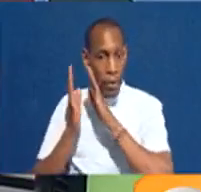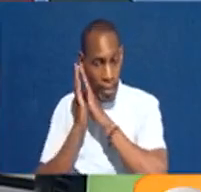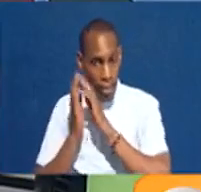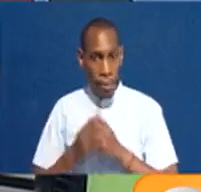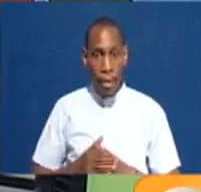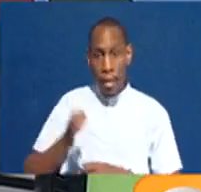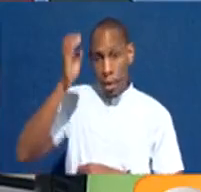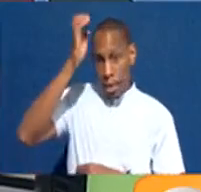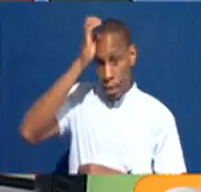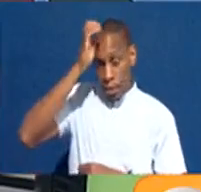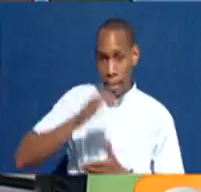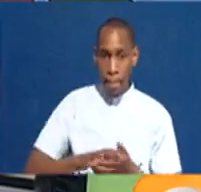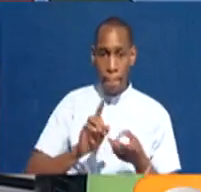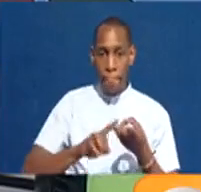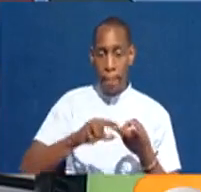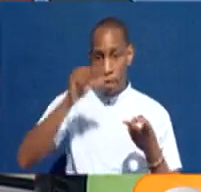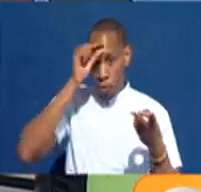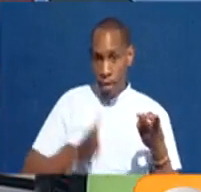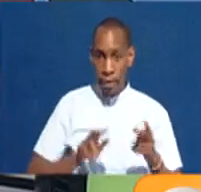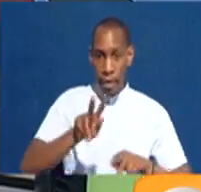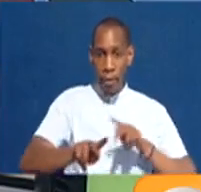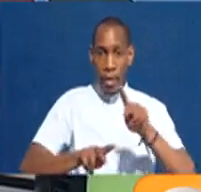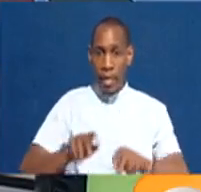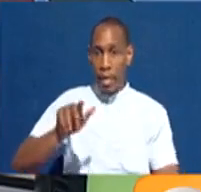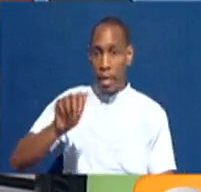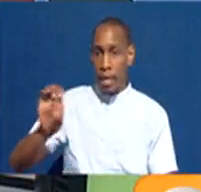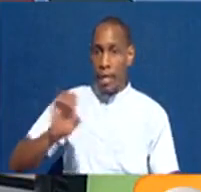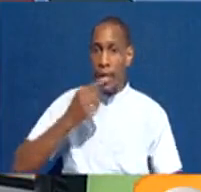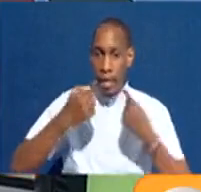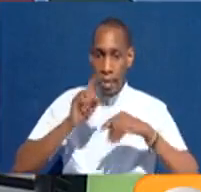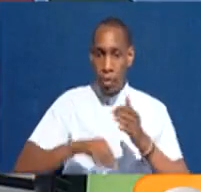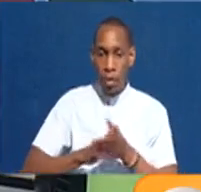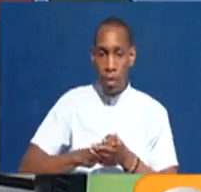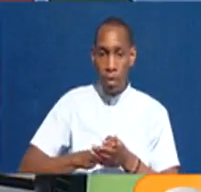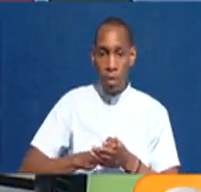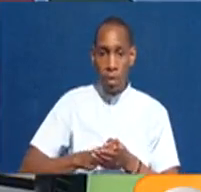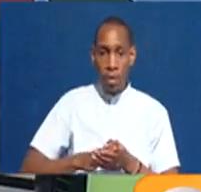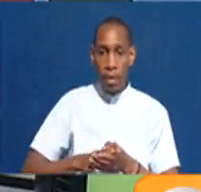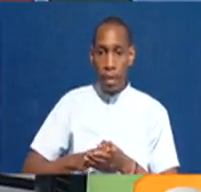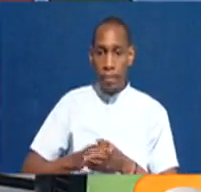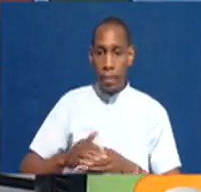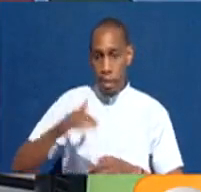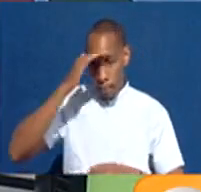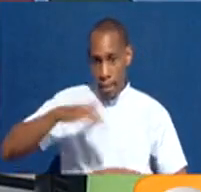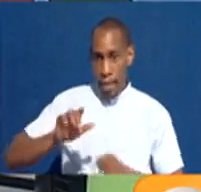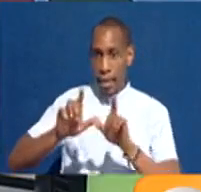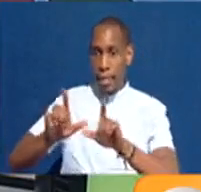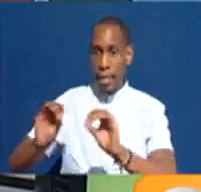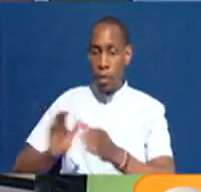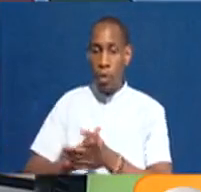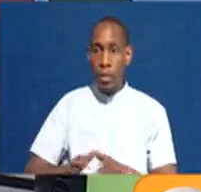Eldoret. Haya ni huku gavana wa Kirinyaga Anne Waiguru akitangaza kuwa vilabu ambavyo havitachukua leseni vitafungwa